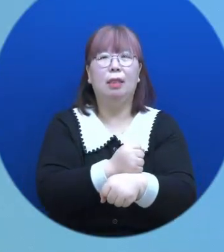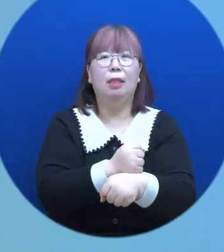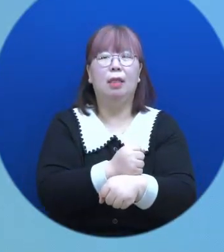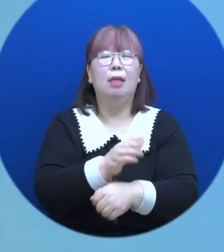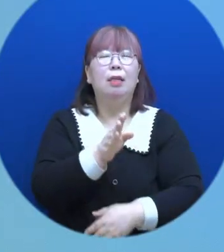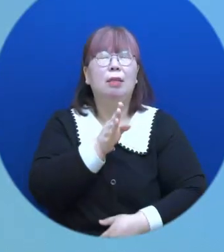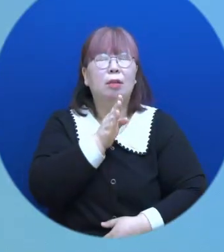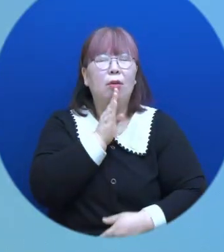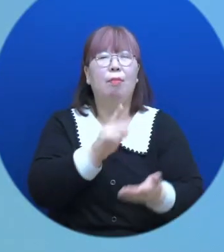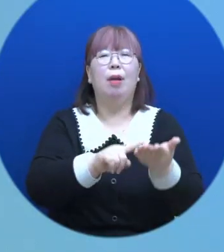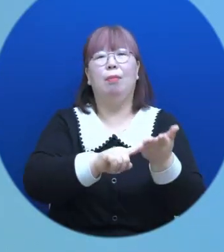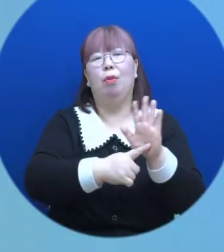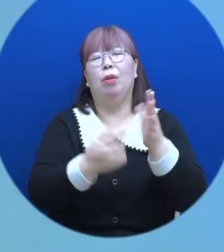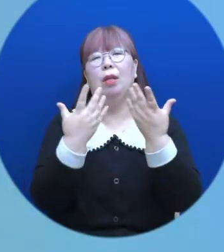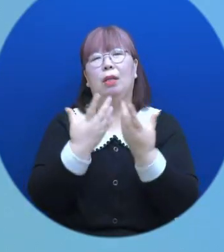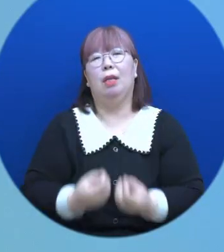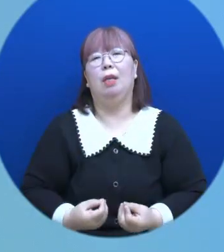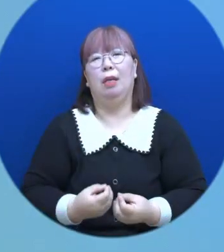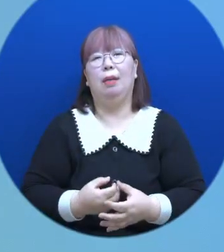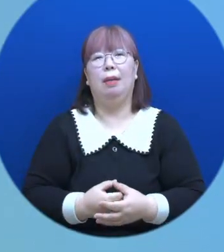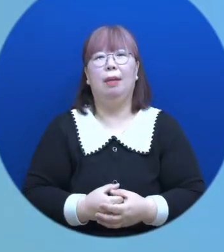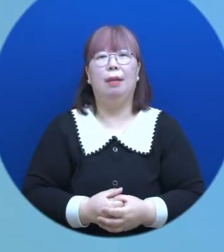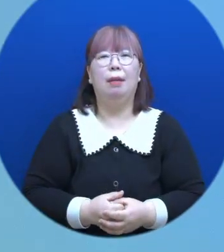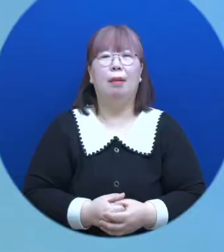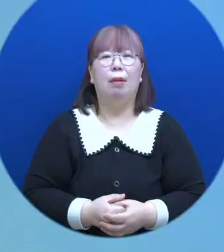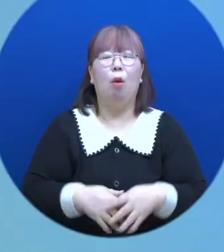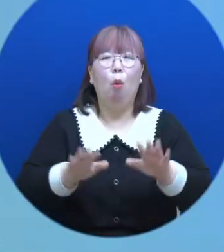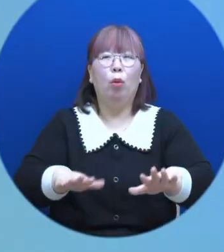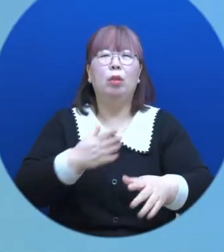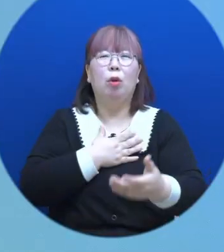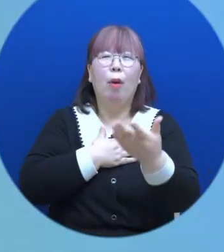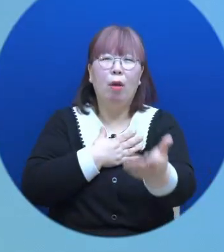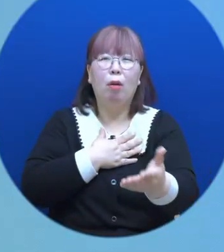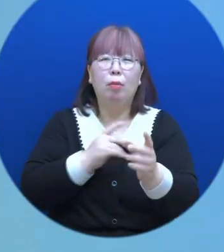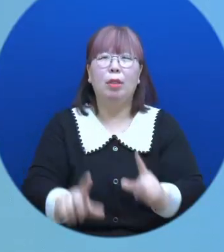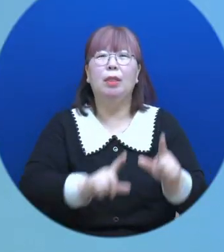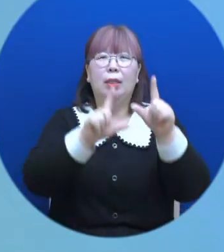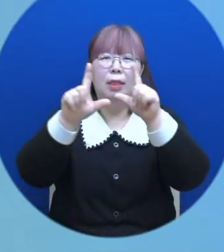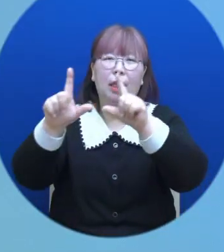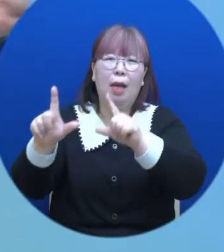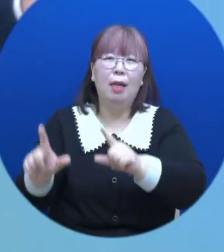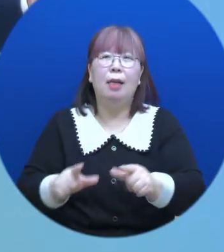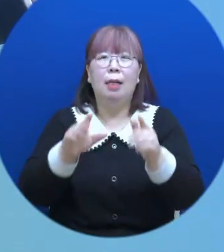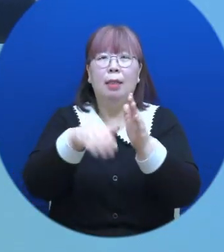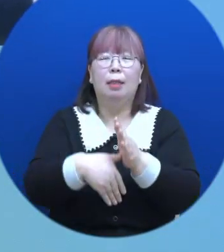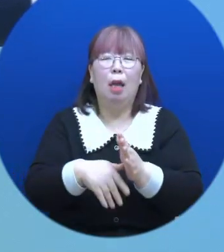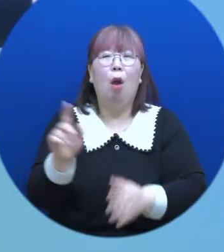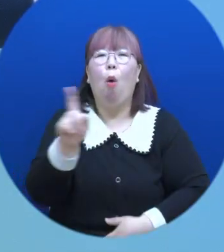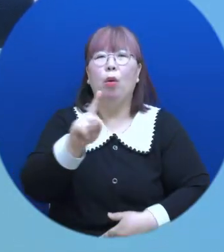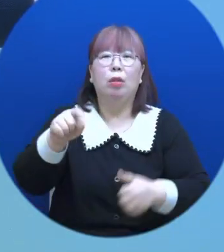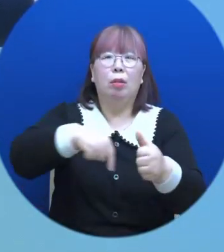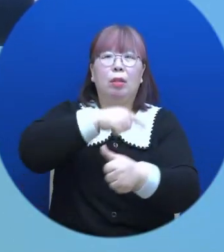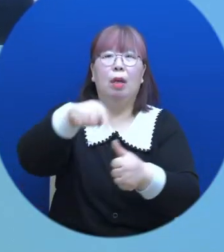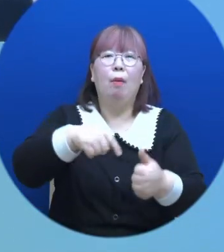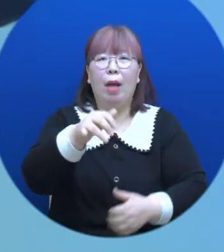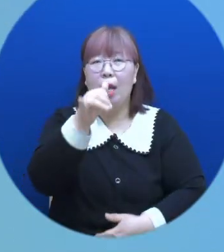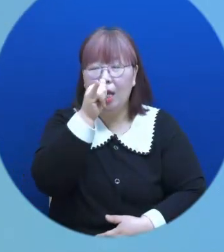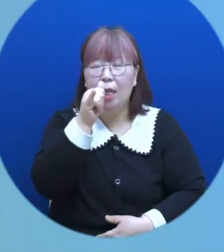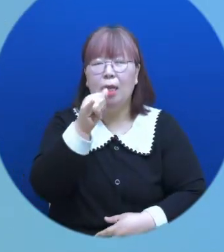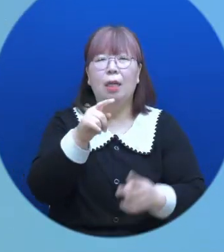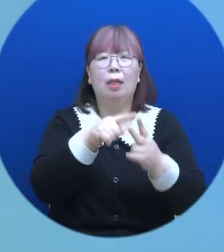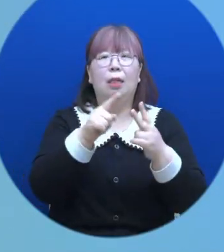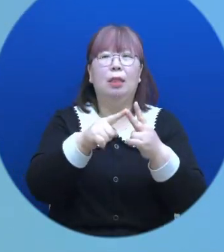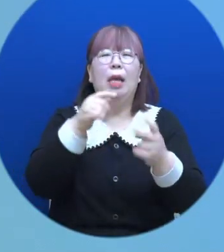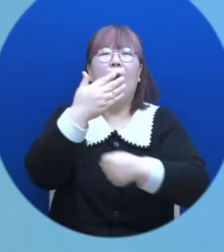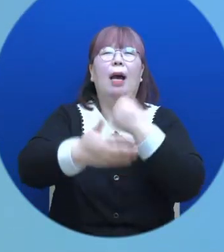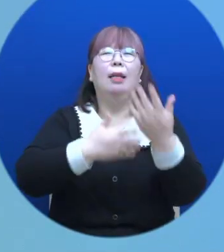산경험적으로 보여준 예잖아요. 오늘 저와 여러분의 삶의 현장에 어떤 상황에 놓여 있든